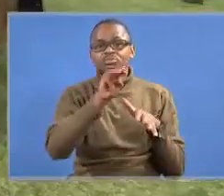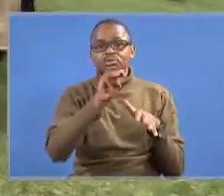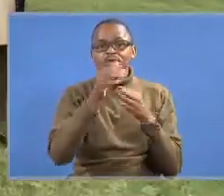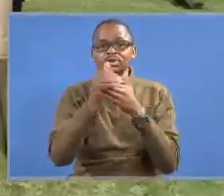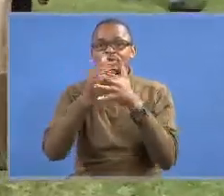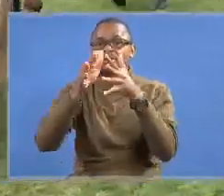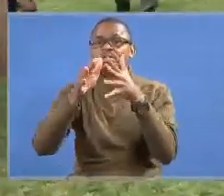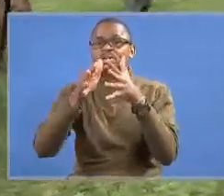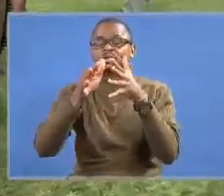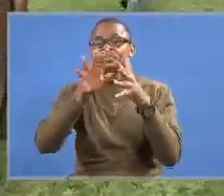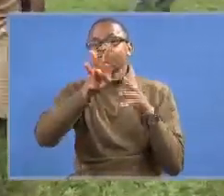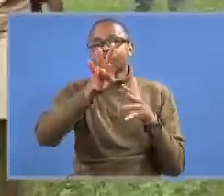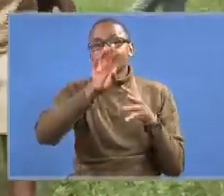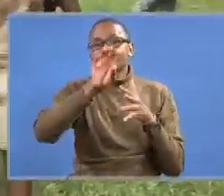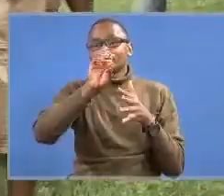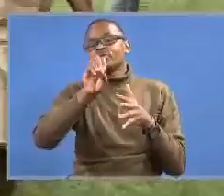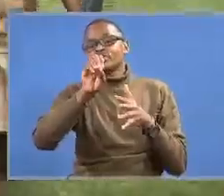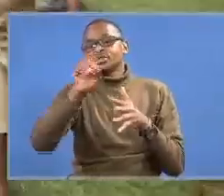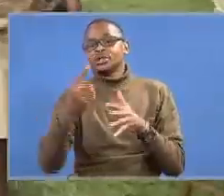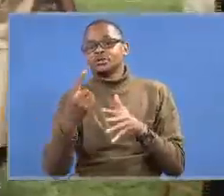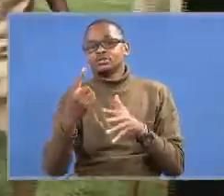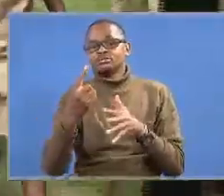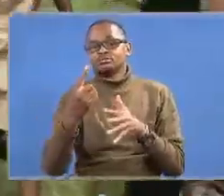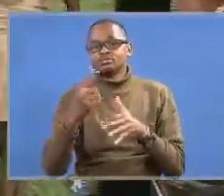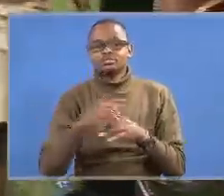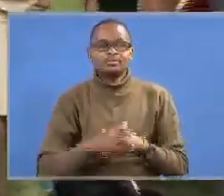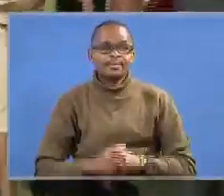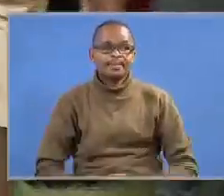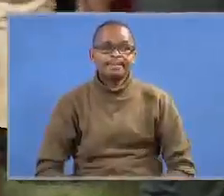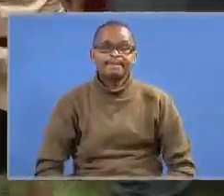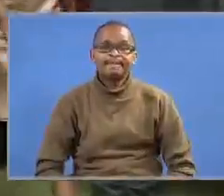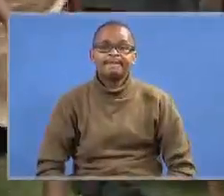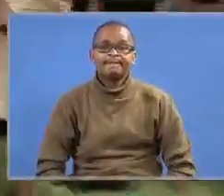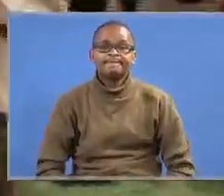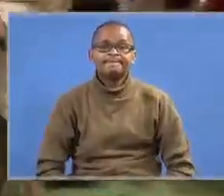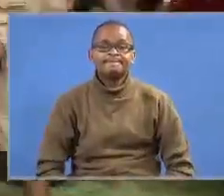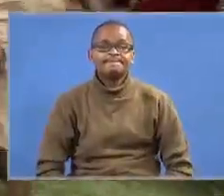viongozi 1,044. Christine Kamau, KUTV.